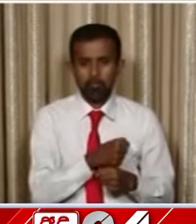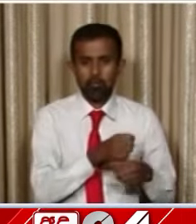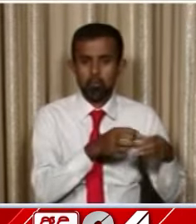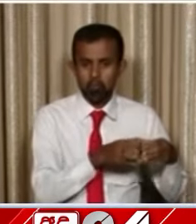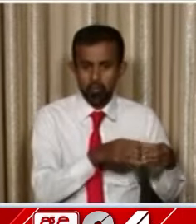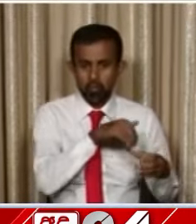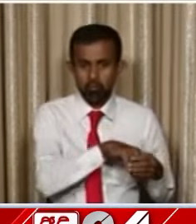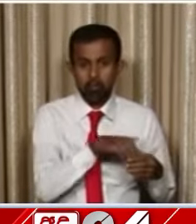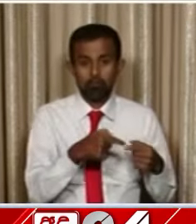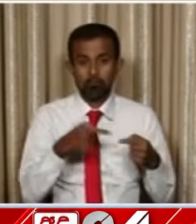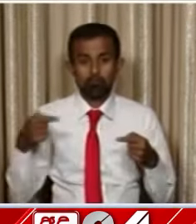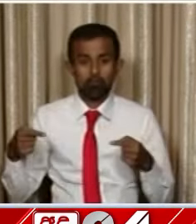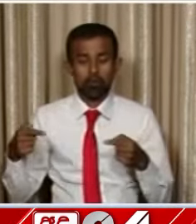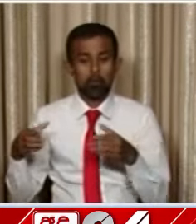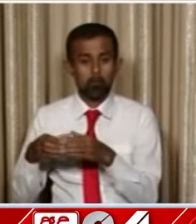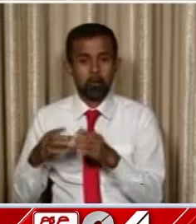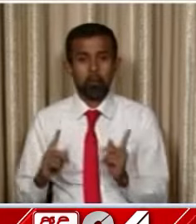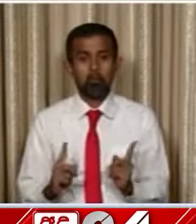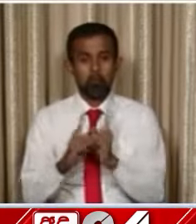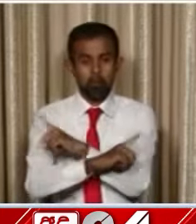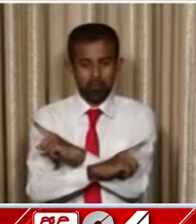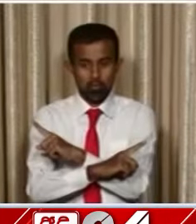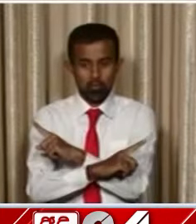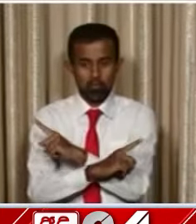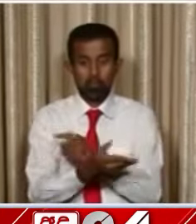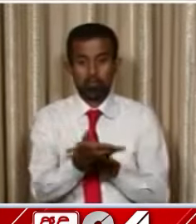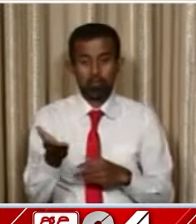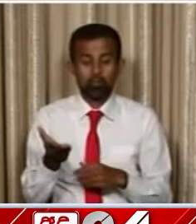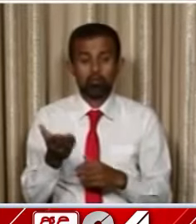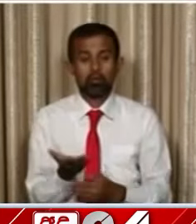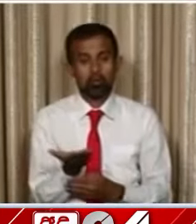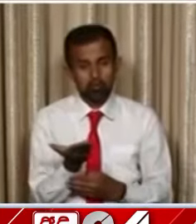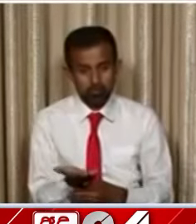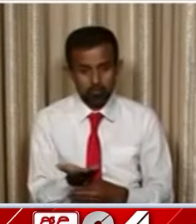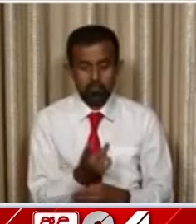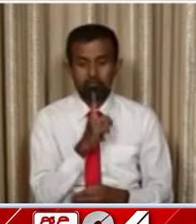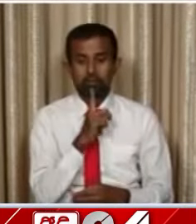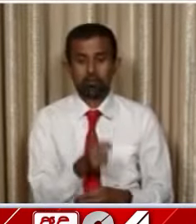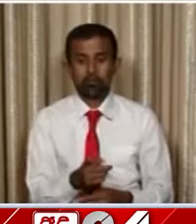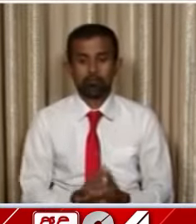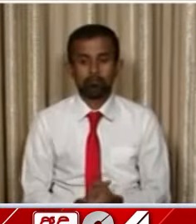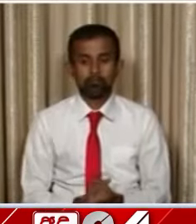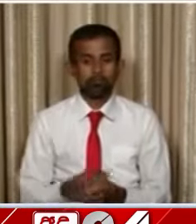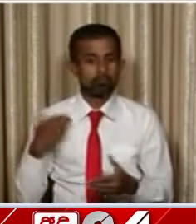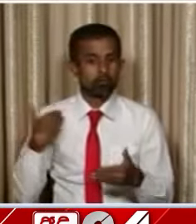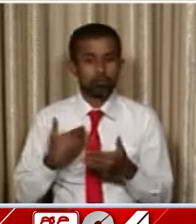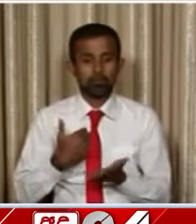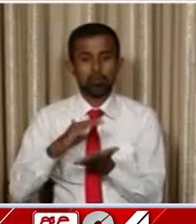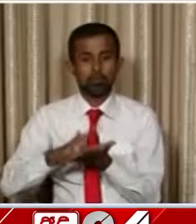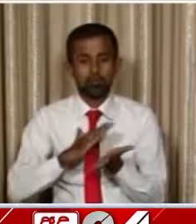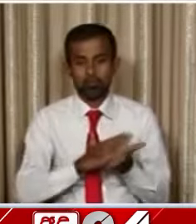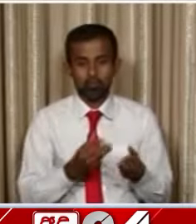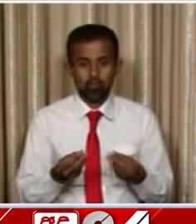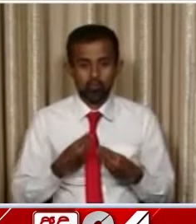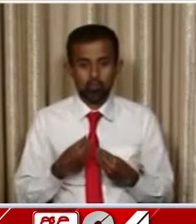සිට විපක්ෂයේ වෙත ගමන් කිරීම සඳහා ඔබතුමාගේ කාරුණික අවසරය පතමි. මෙතෙක් මට සහයෝගය ලබා දුන්